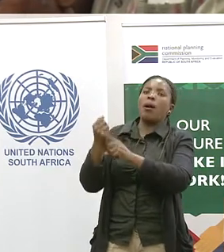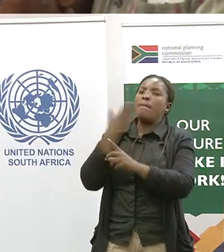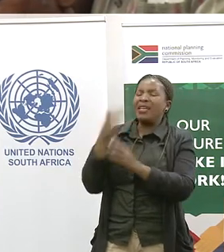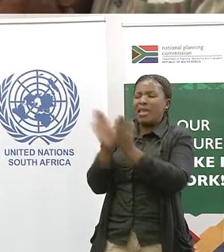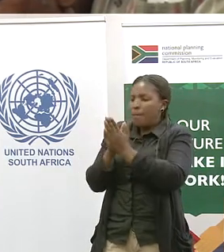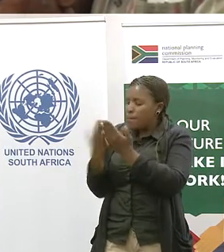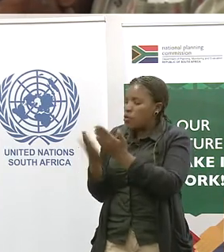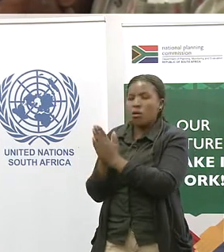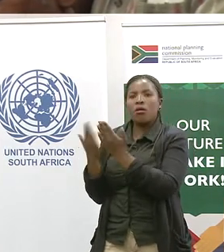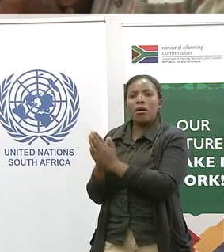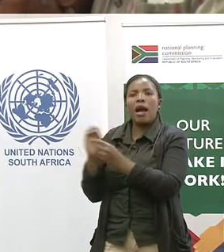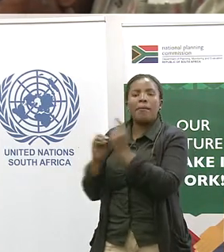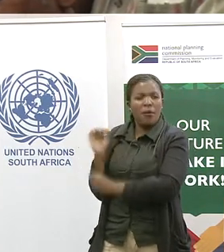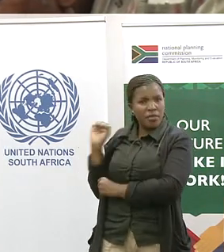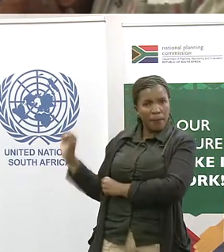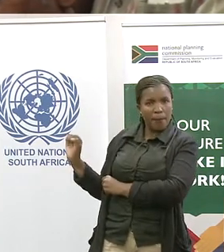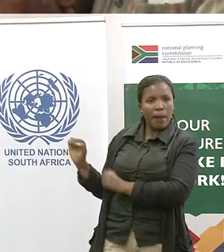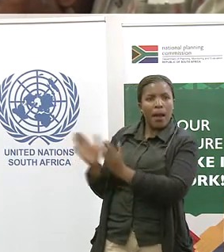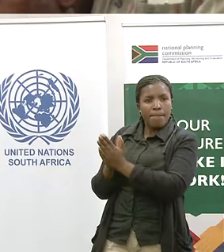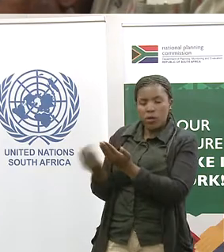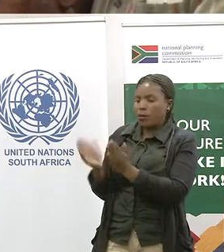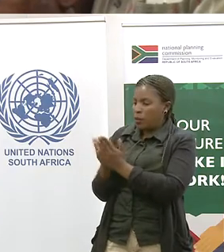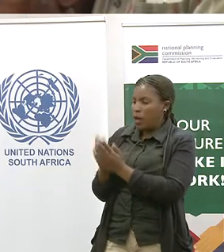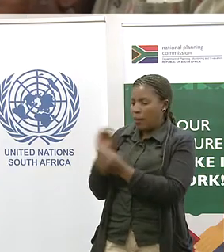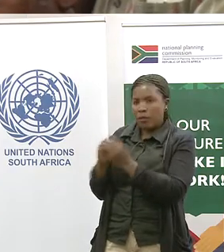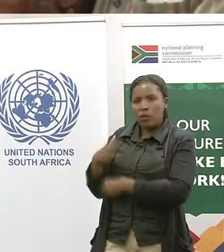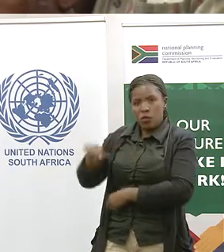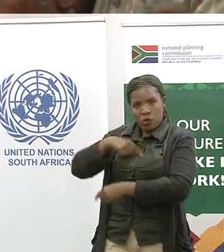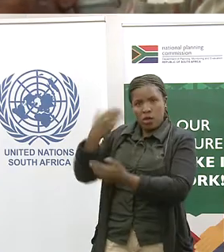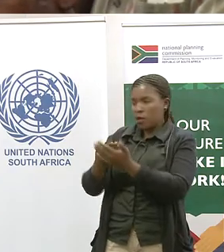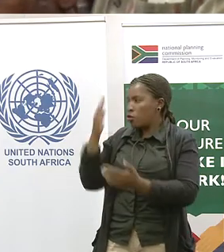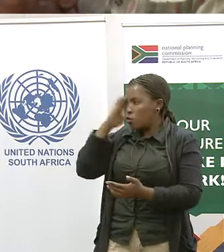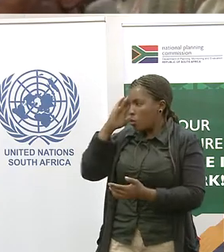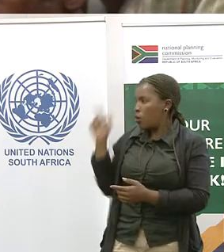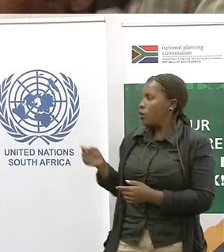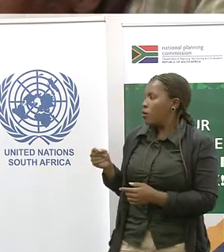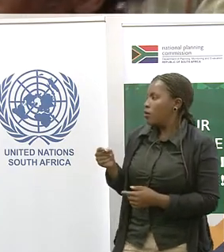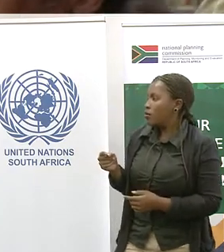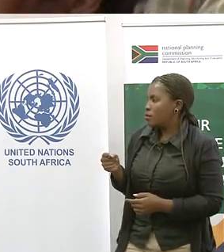ngabo ukuze sifunde sikwazi ukushiya into ethize ebantwaneni bethu. Ngiyabonga.